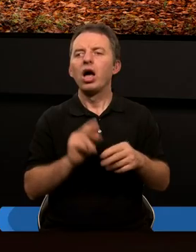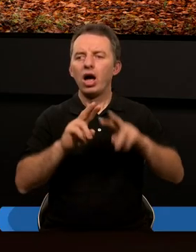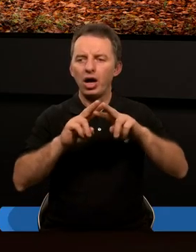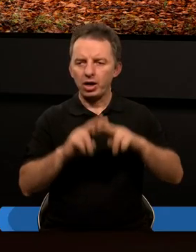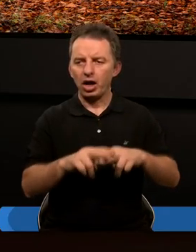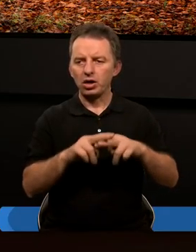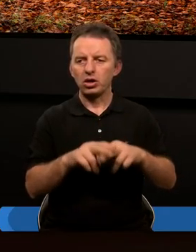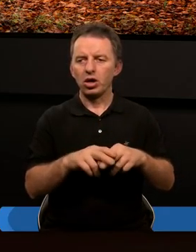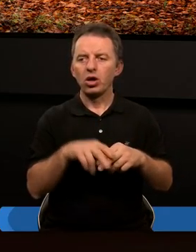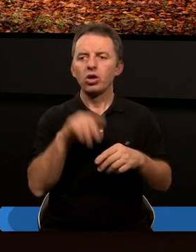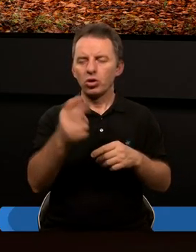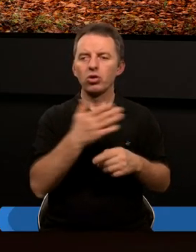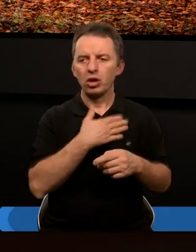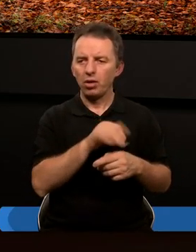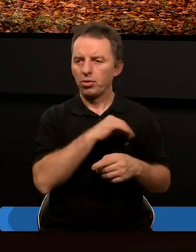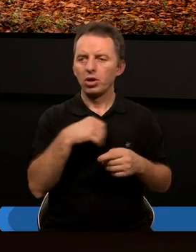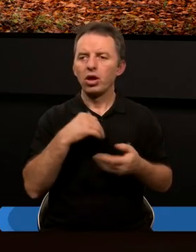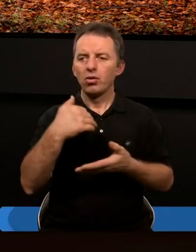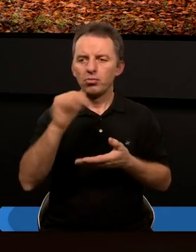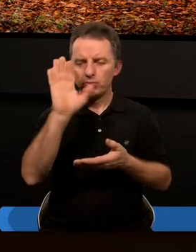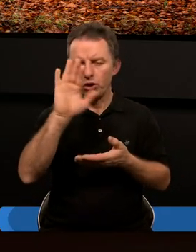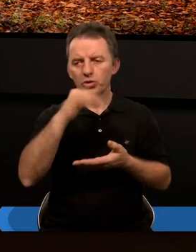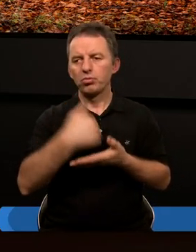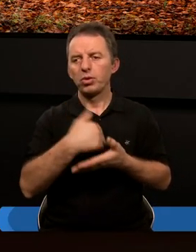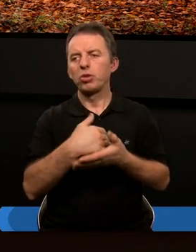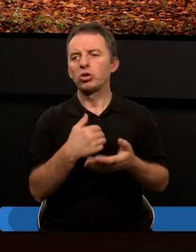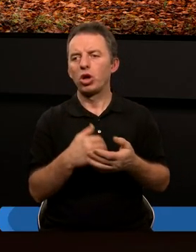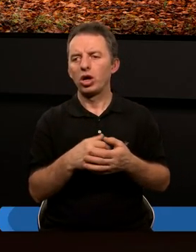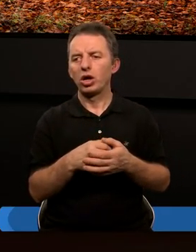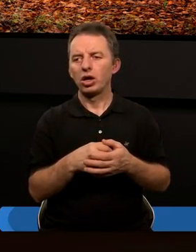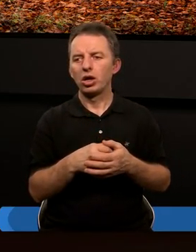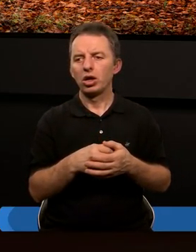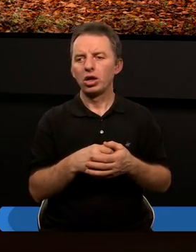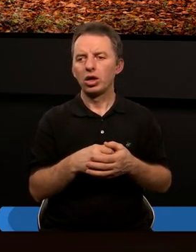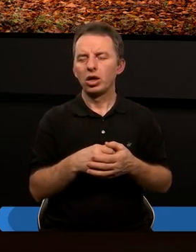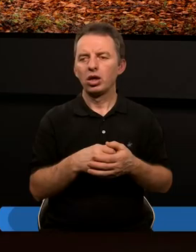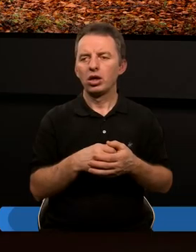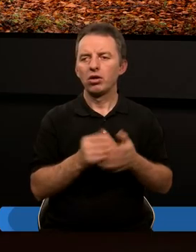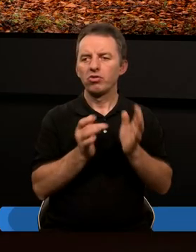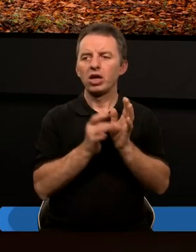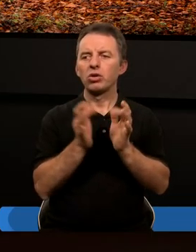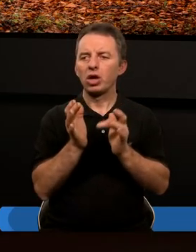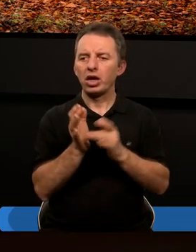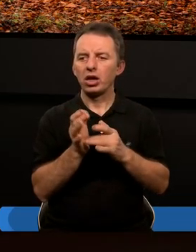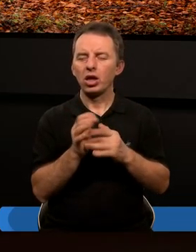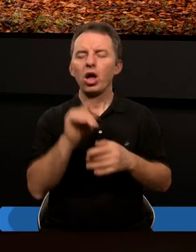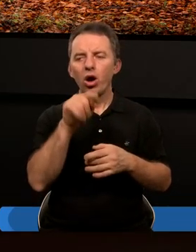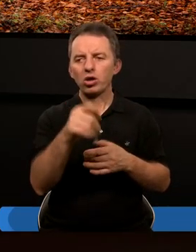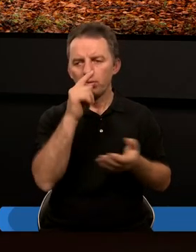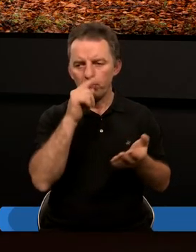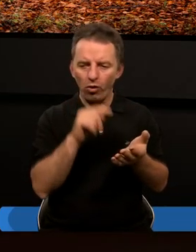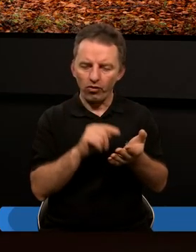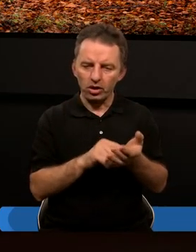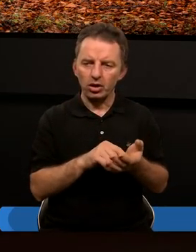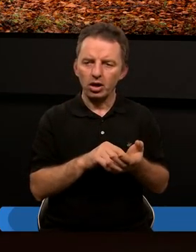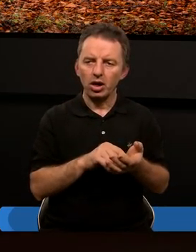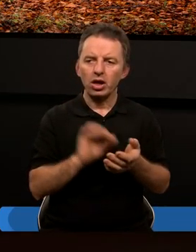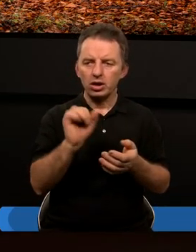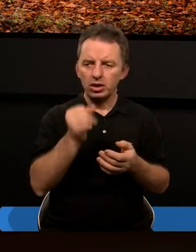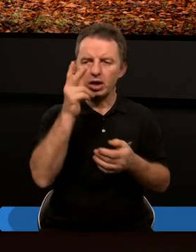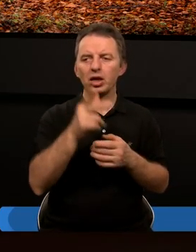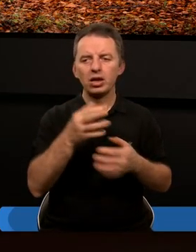reszta oczywiście sama moc może przyjść tylko i wyłącznie od Jezusa Chrystusa. My powinniśmy jednak